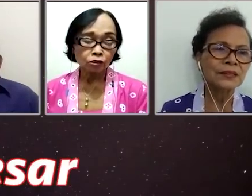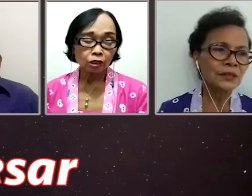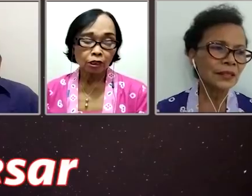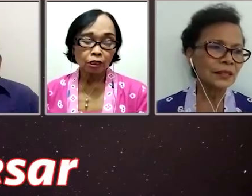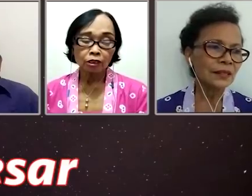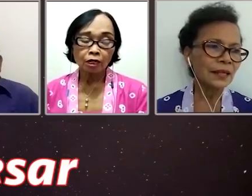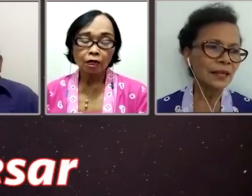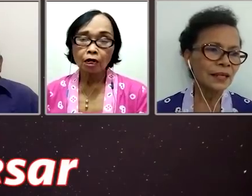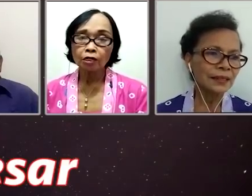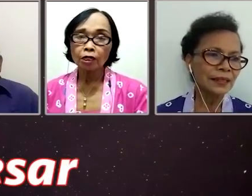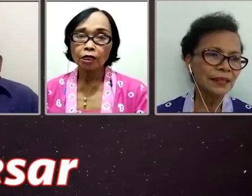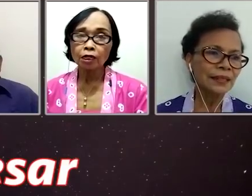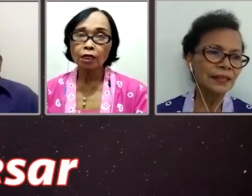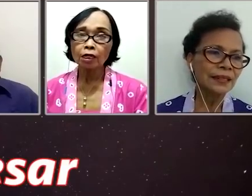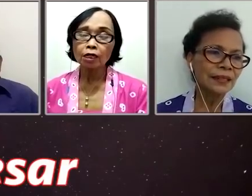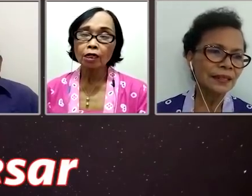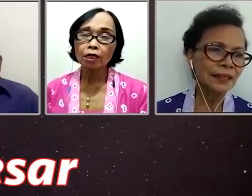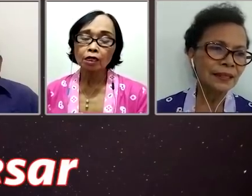hihihi